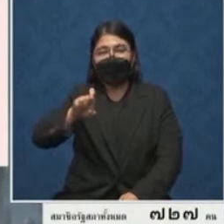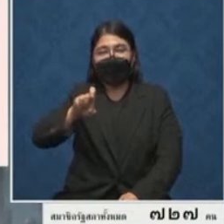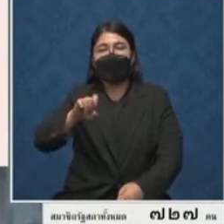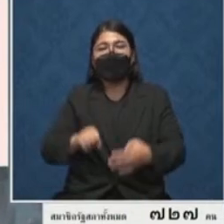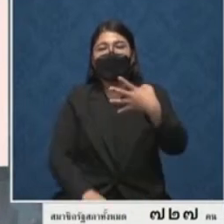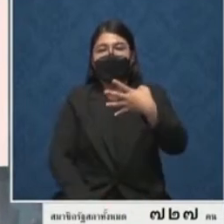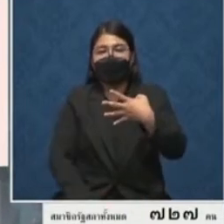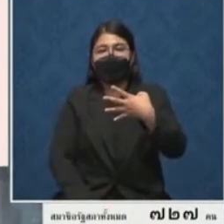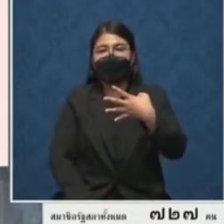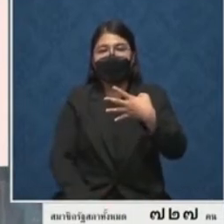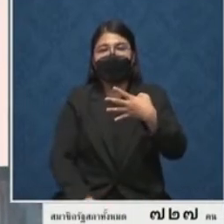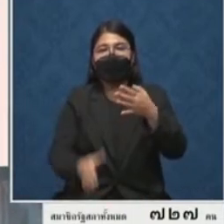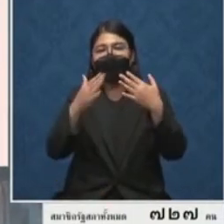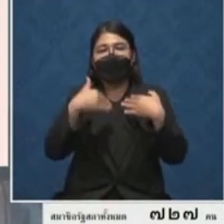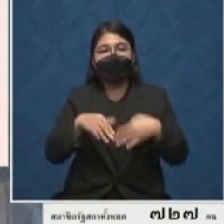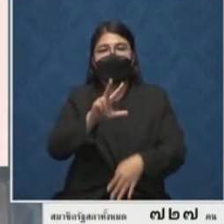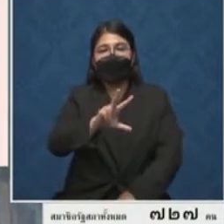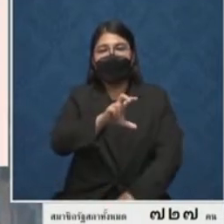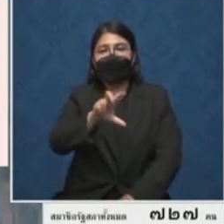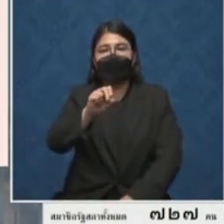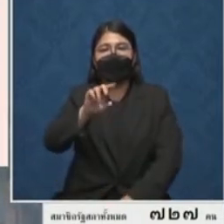338นายพลเดชปิ่นประทีป